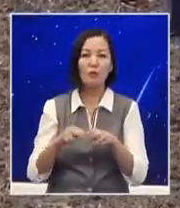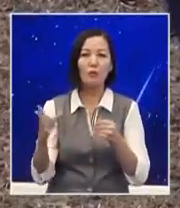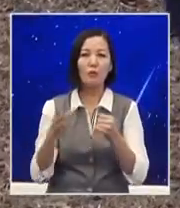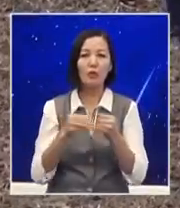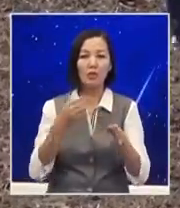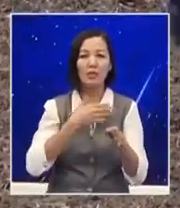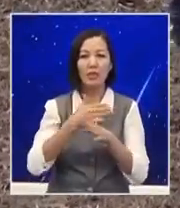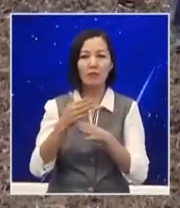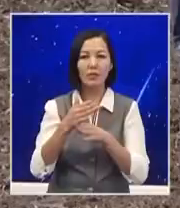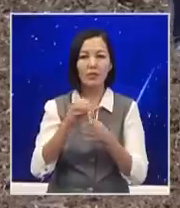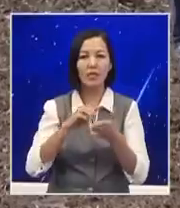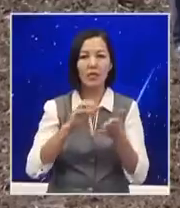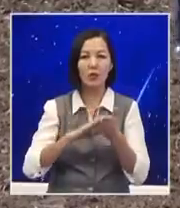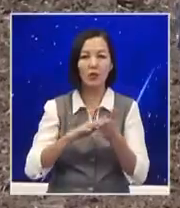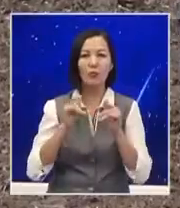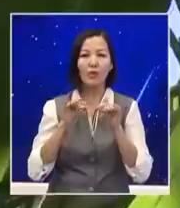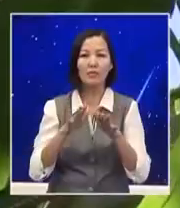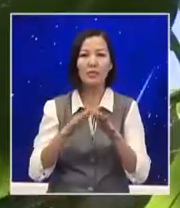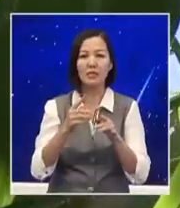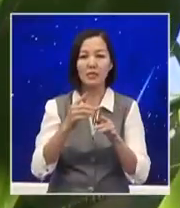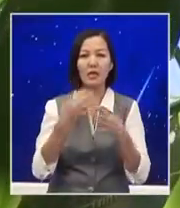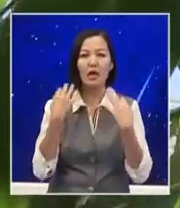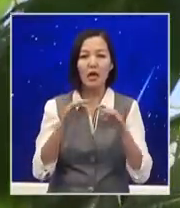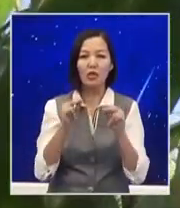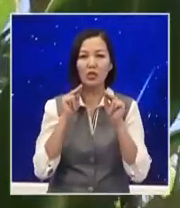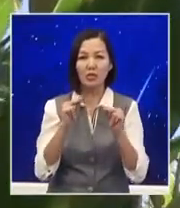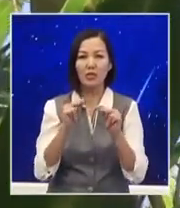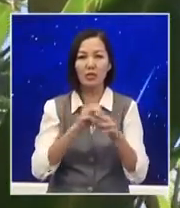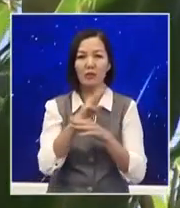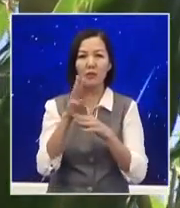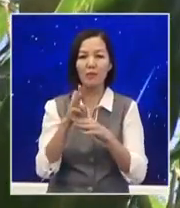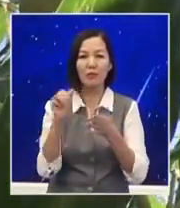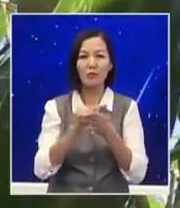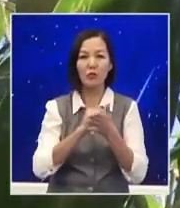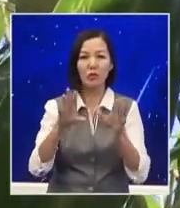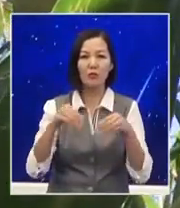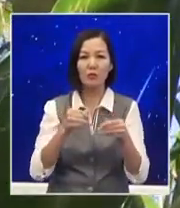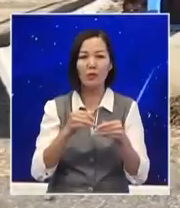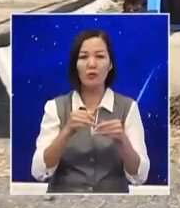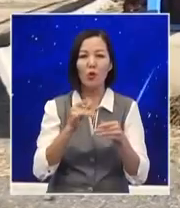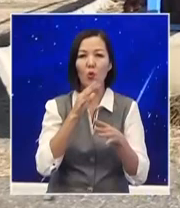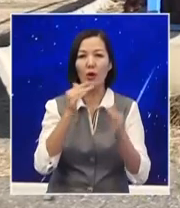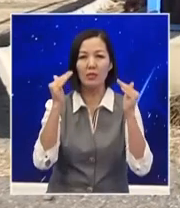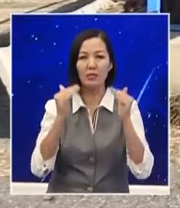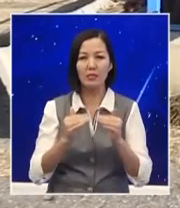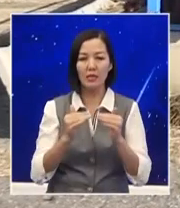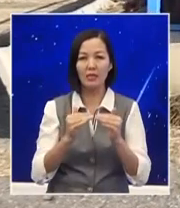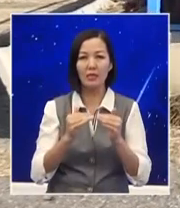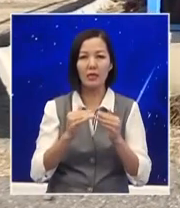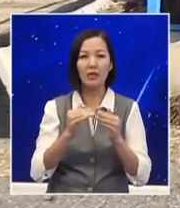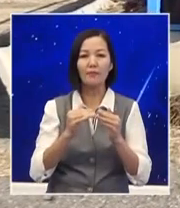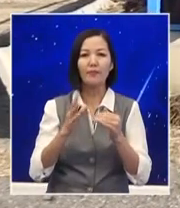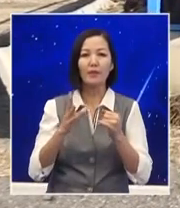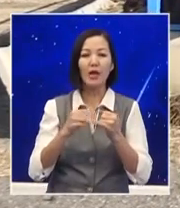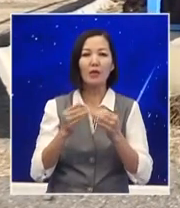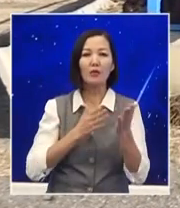міндеттеді. Бұл жер телімдерін тіркеу процесінің ашықтығын қамтамасыз етіп, құжаттар беру мерзімін едәуір қысқартады. Агроөнеркәсіп